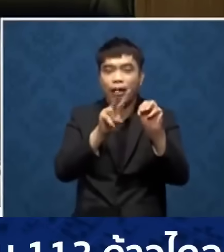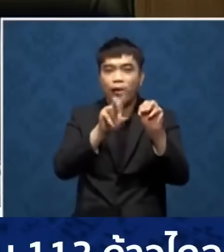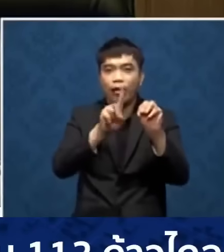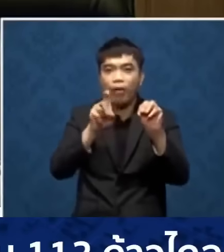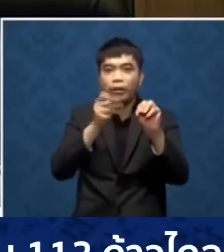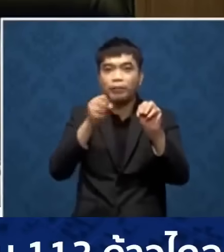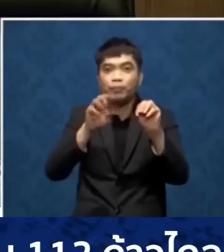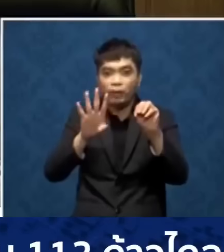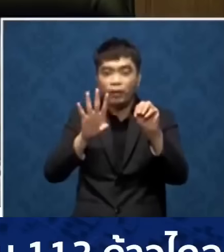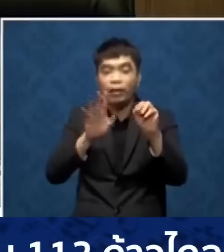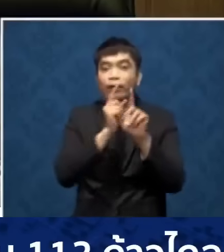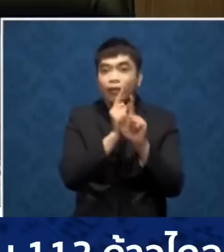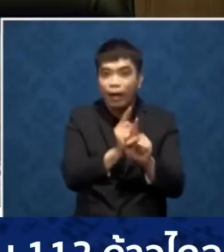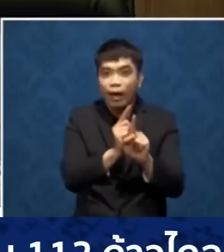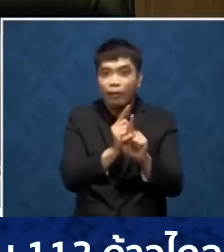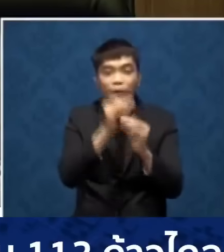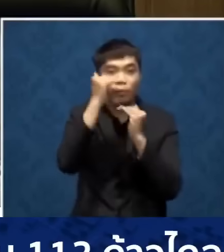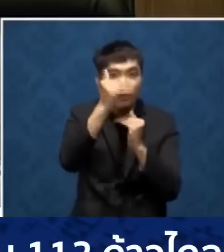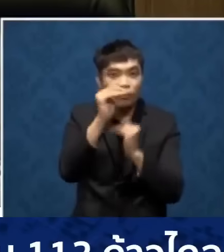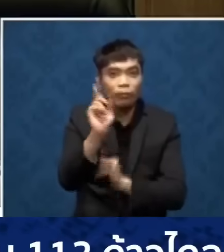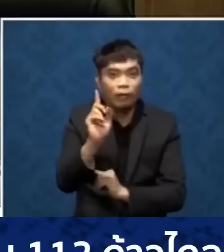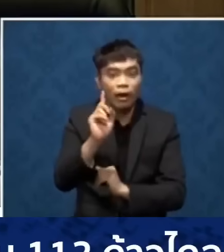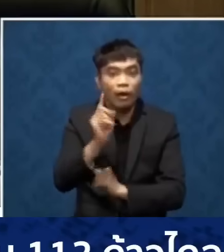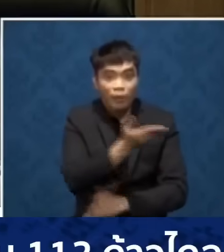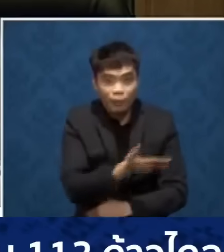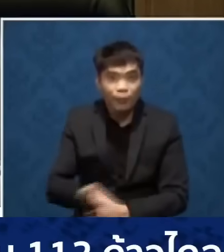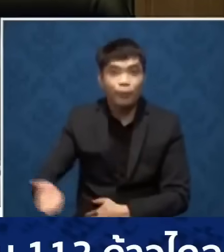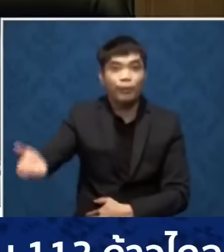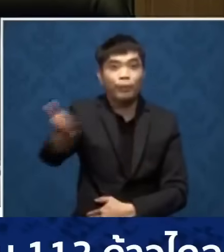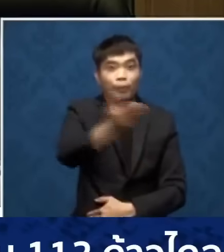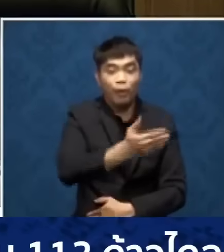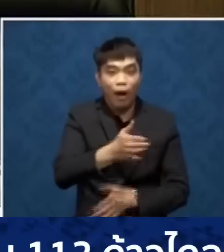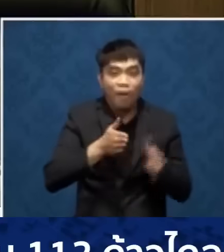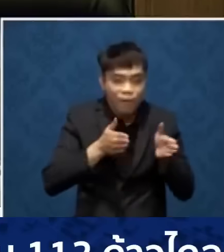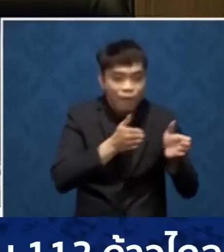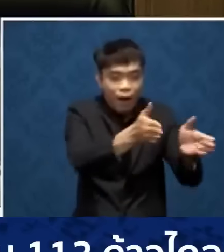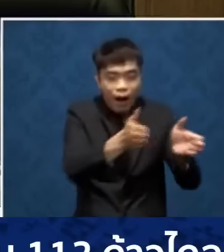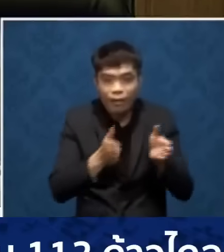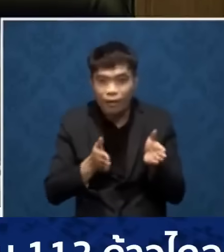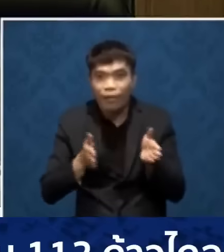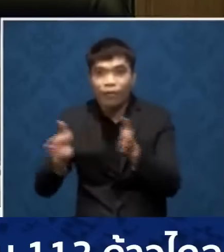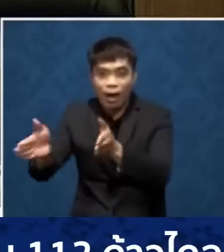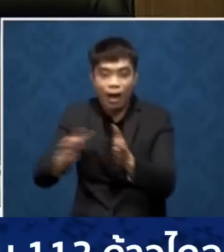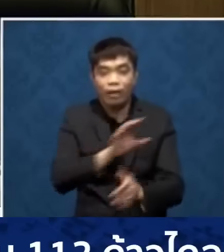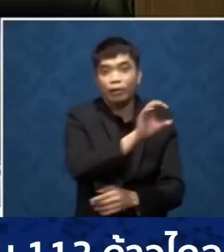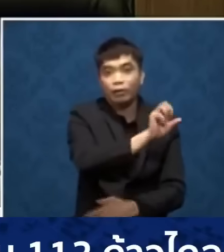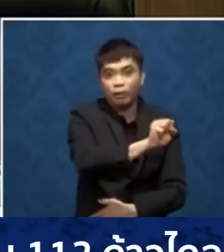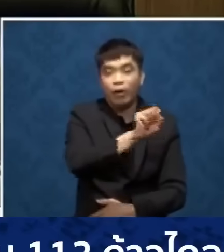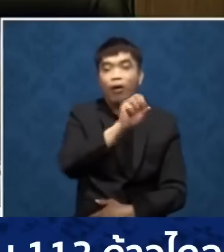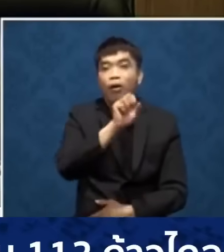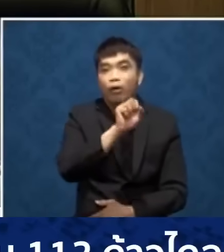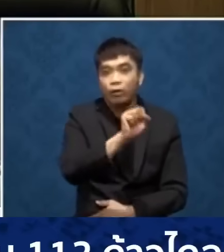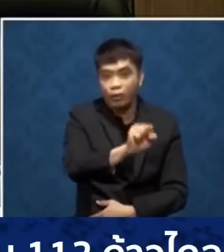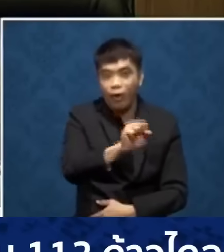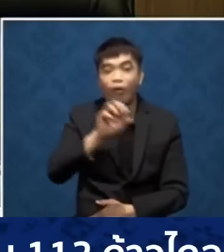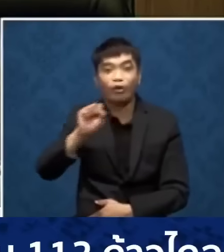ลซึ่งมีลักษณะต้องห้ามขัดต่อรัฐธรรมนูญโดยชัดแจ้งเพราะว่ามาตรา160กับมาตรา98กำหนดลักษณะเอาไว้ว่า